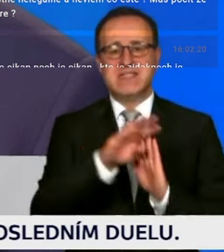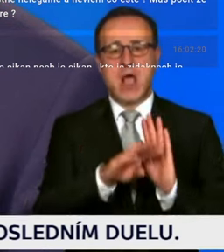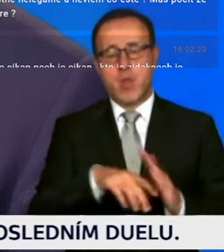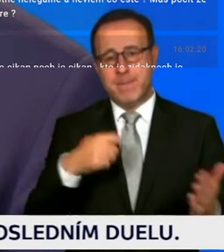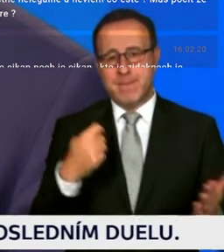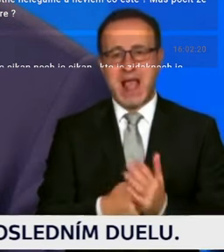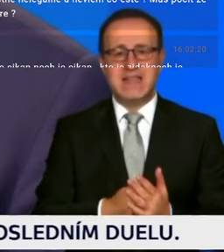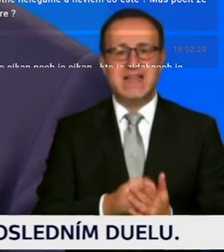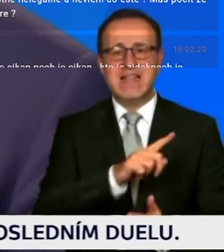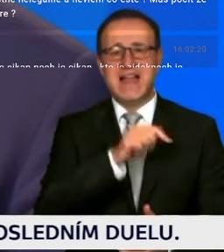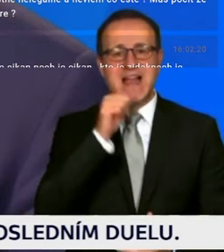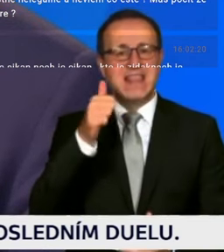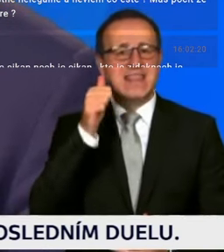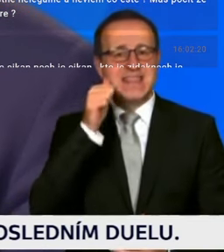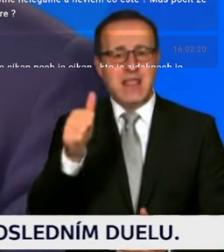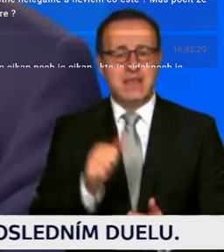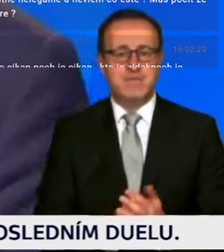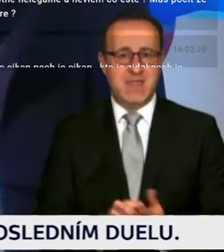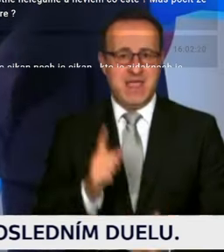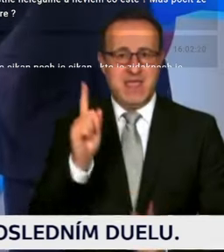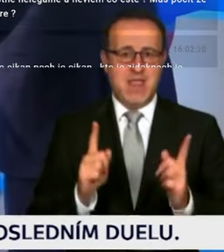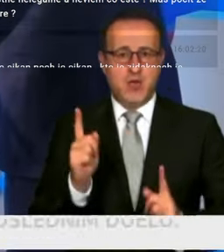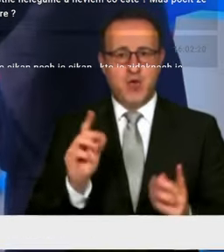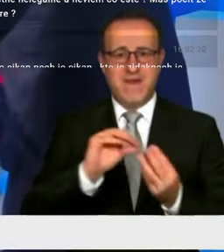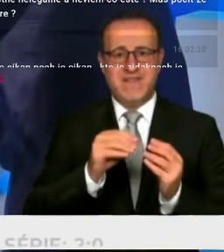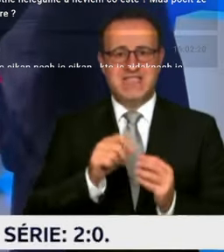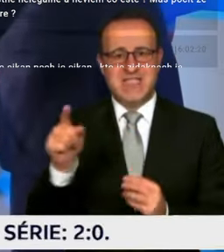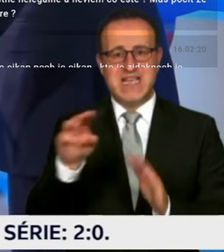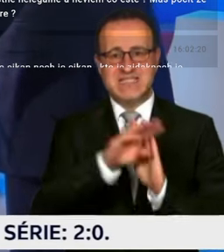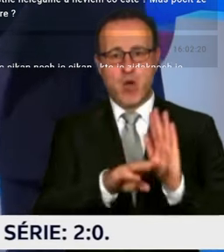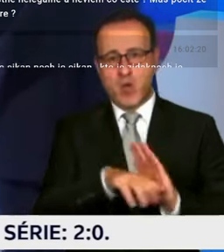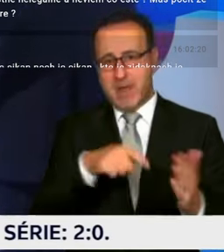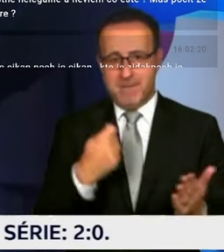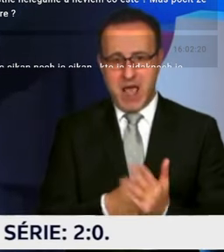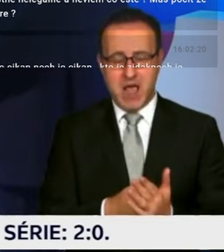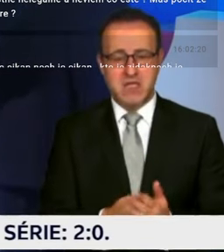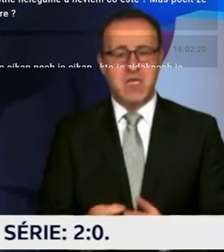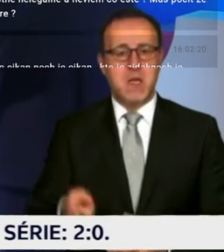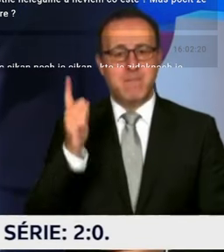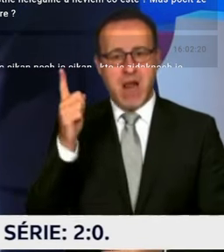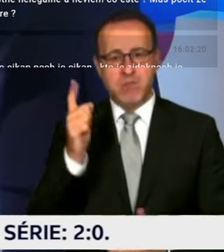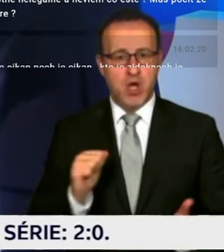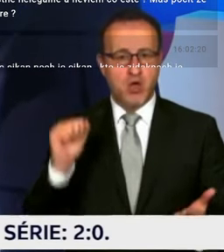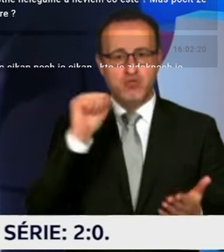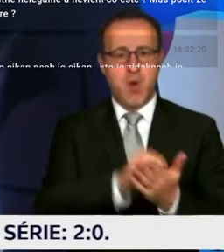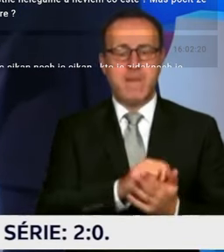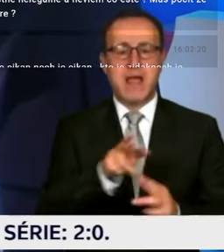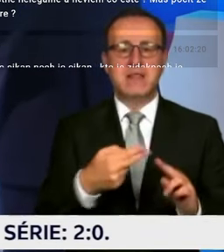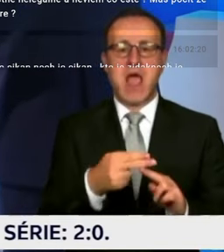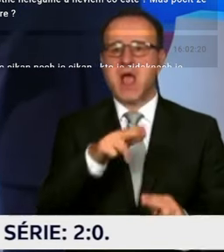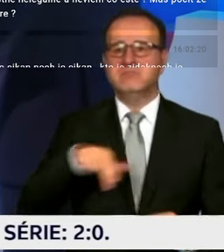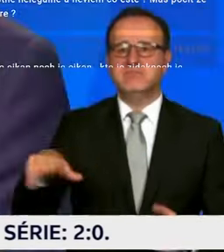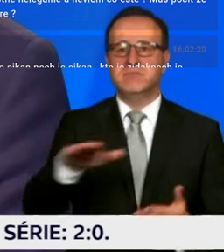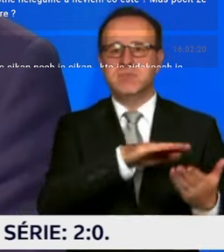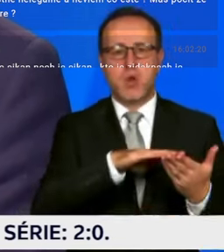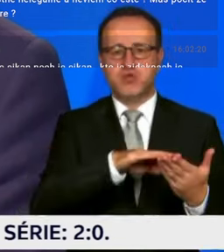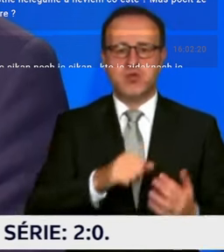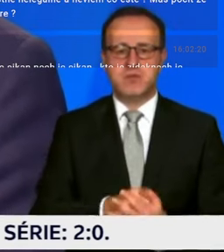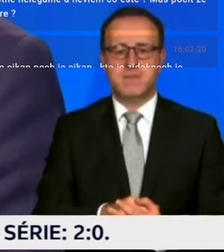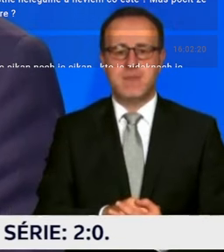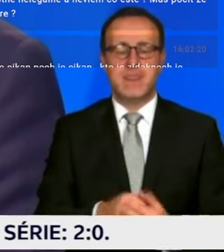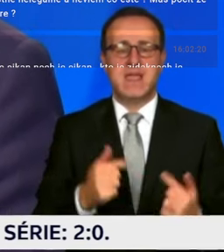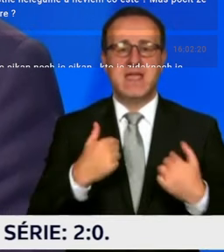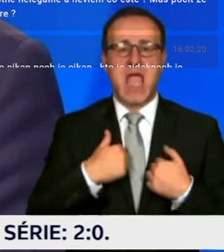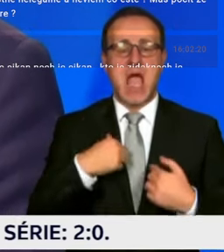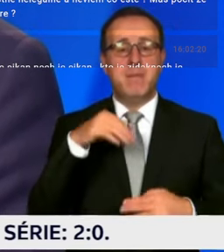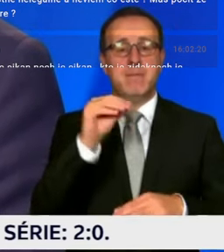čo len jeden deň a samozrejme niektoré veci Toho zákona by sa aktivovali a mali by dopad na celú spoločnosť ale ja by som ho poslal